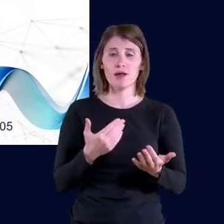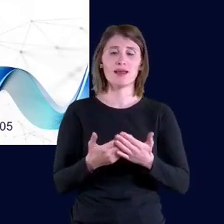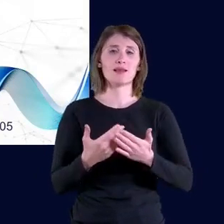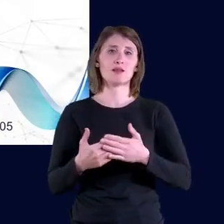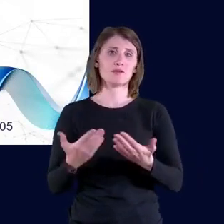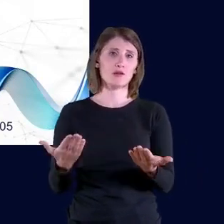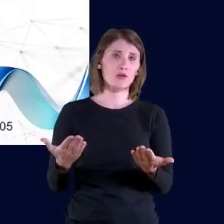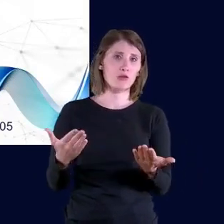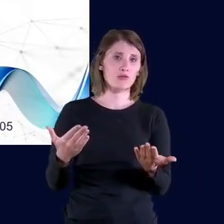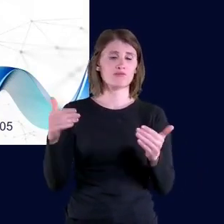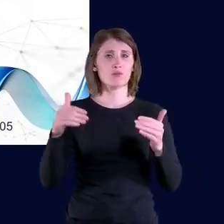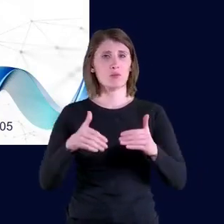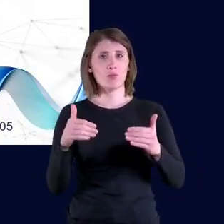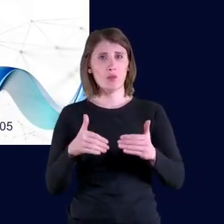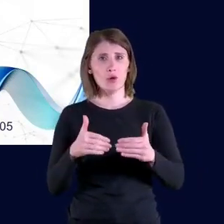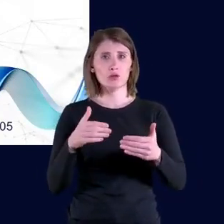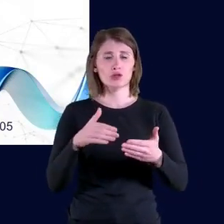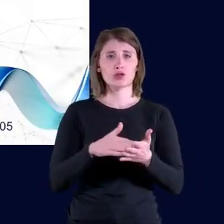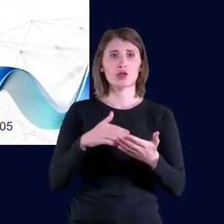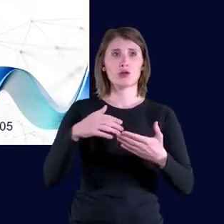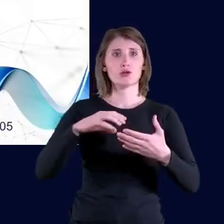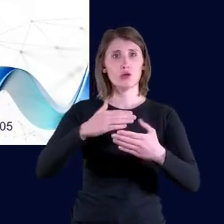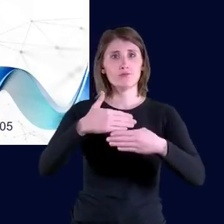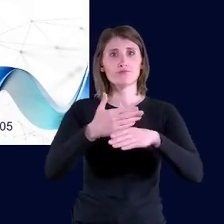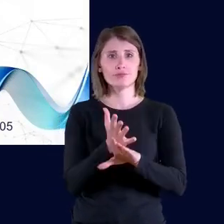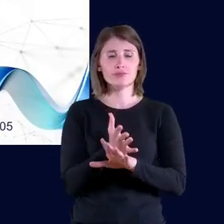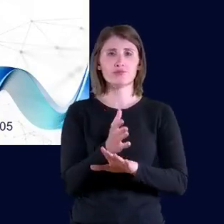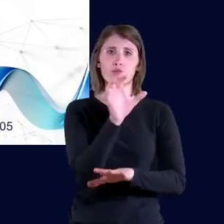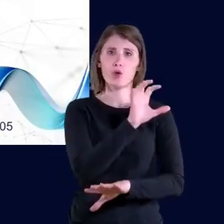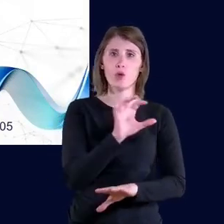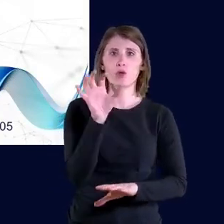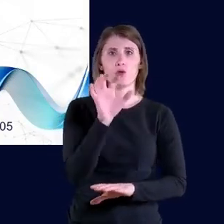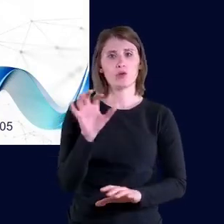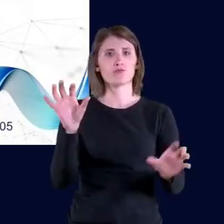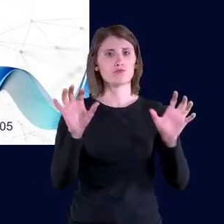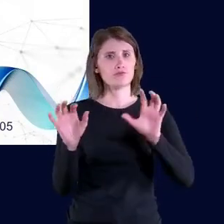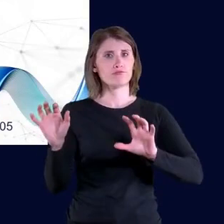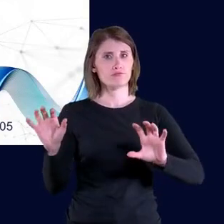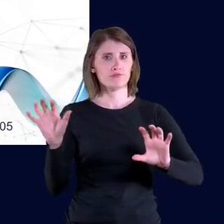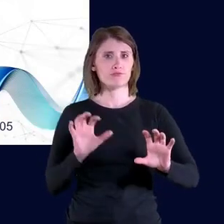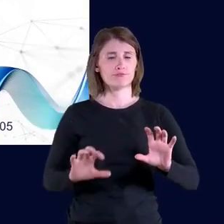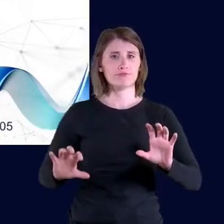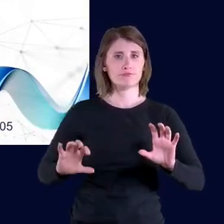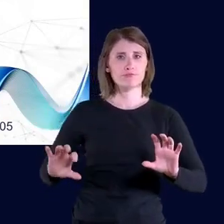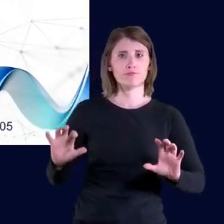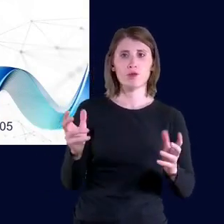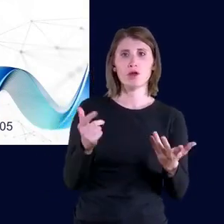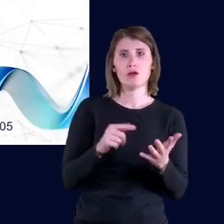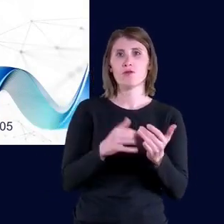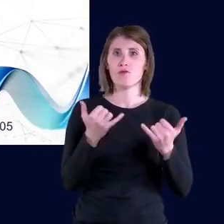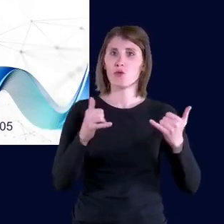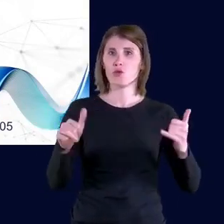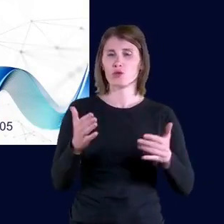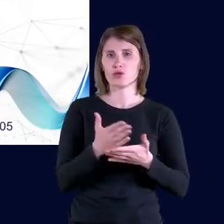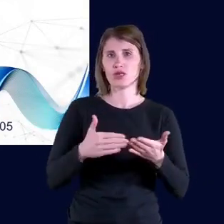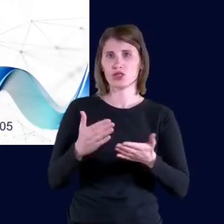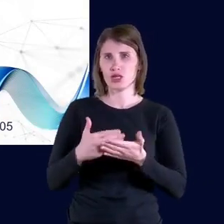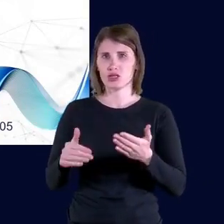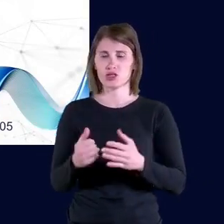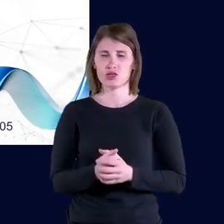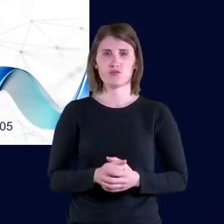jest wielokryterialne monitorowanie Postępu prac w poszczególnych aspektów digitalizacji w